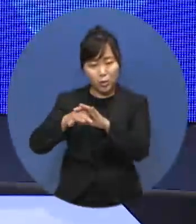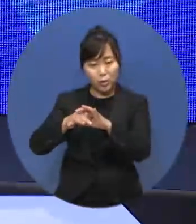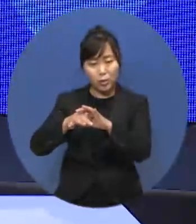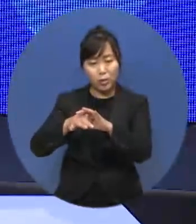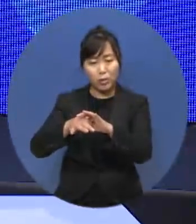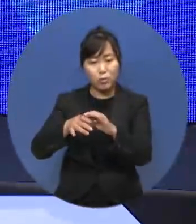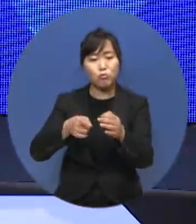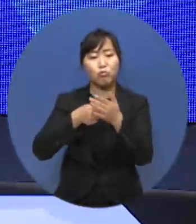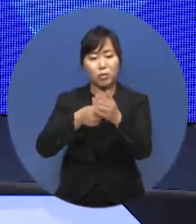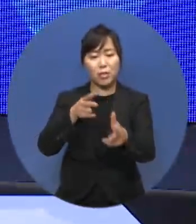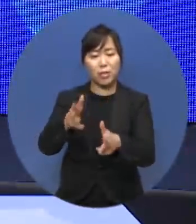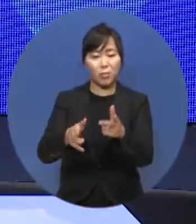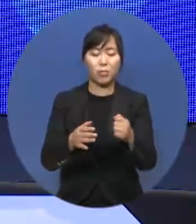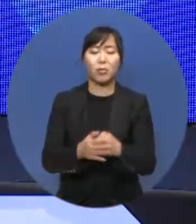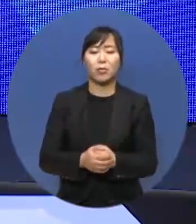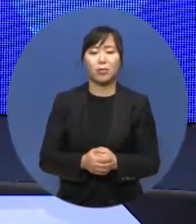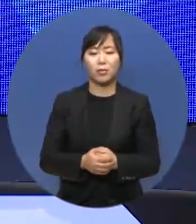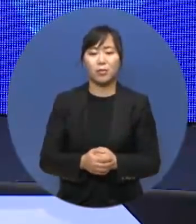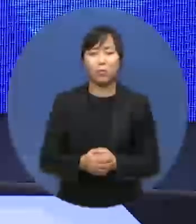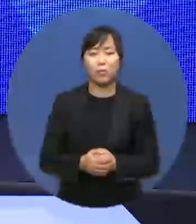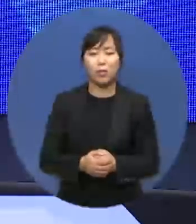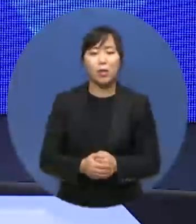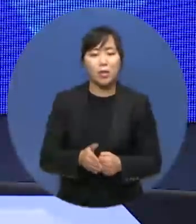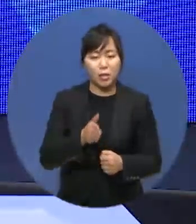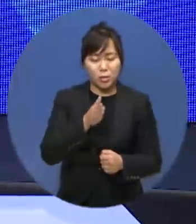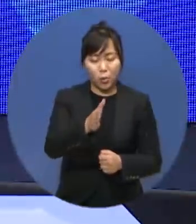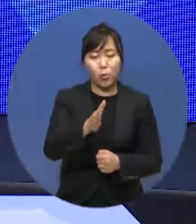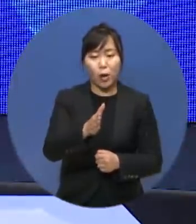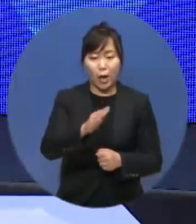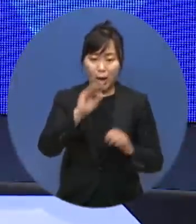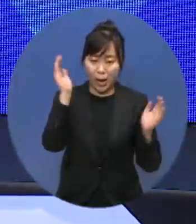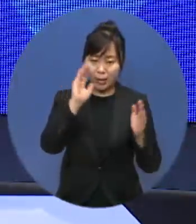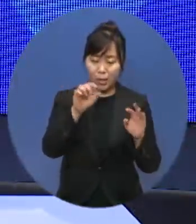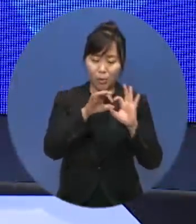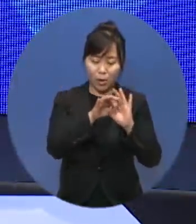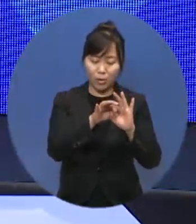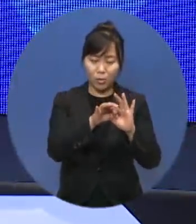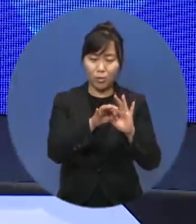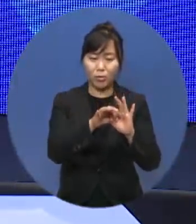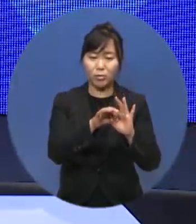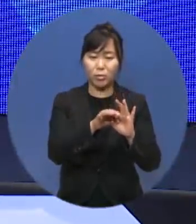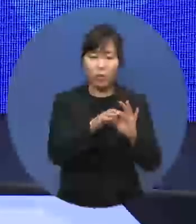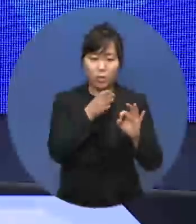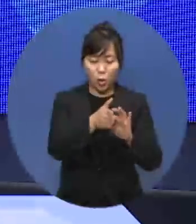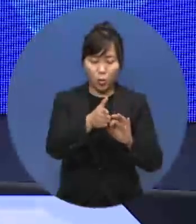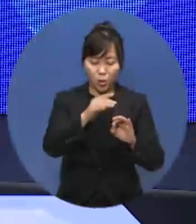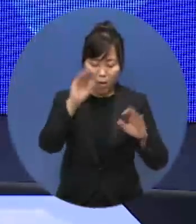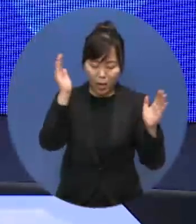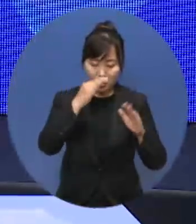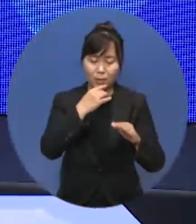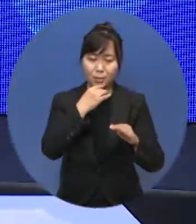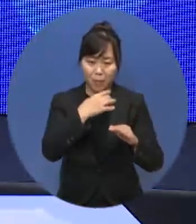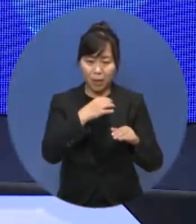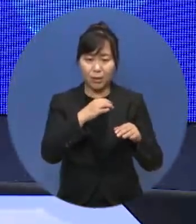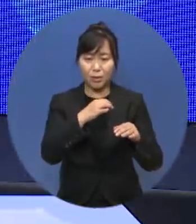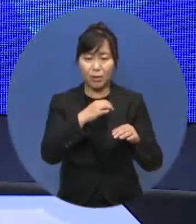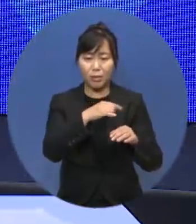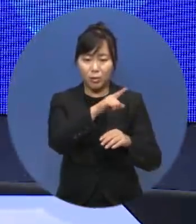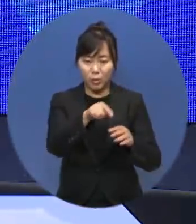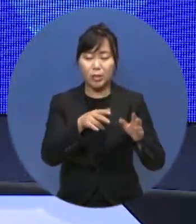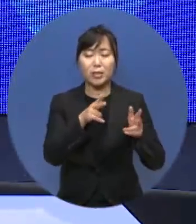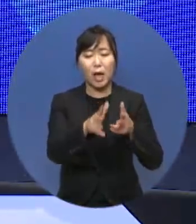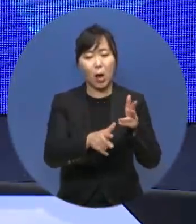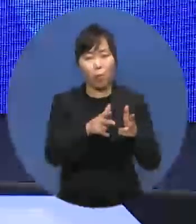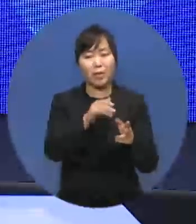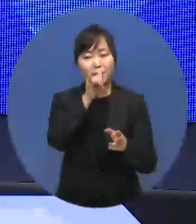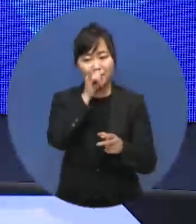있는 사업인데요. 교육하고 그래서 그 전공과 재학생을 대상으로 해서 전공과 학생들만을 대상으로 이제 사업을